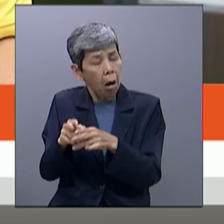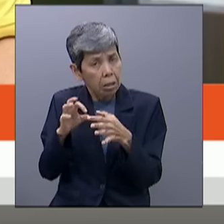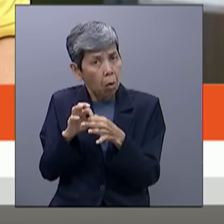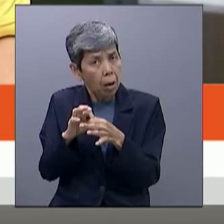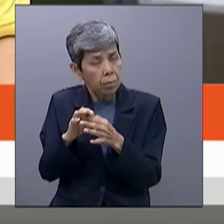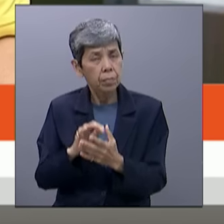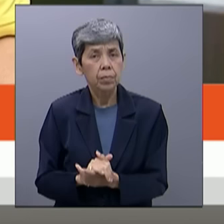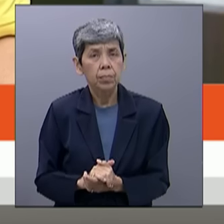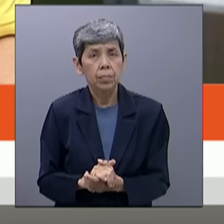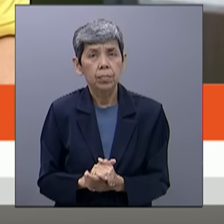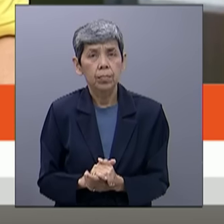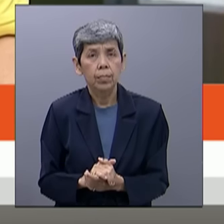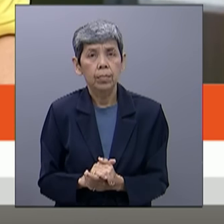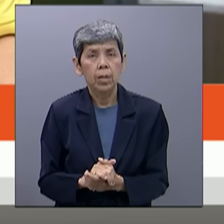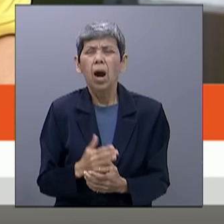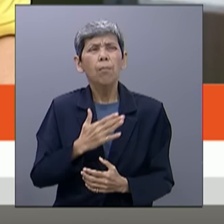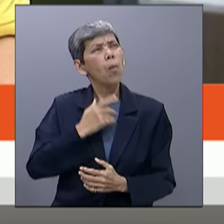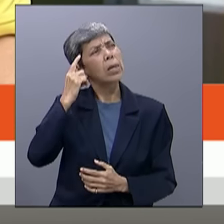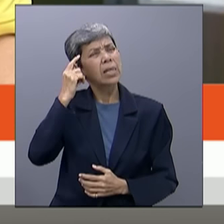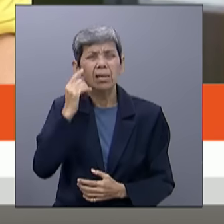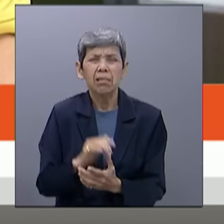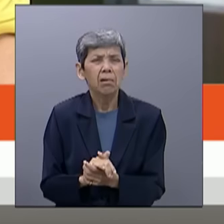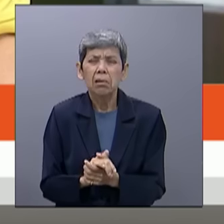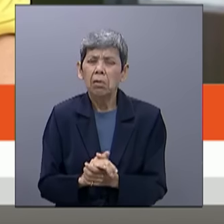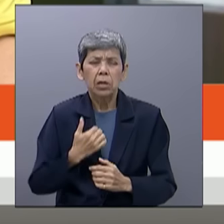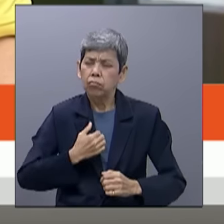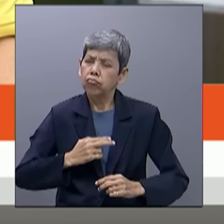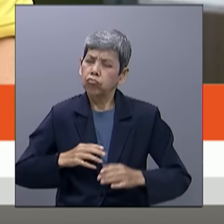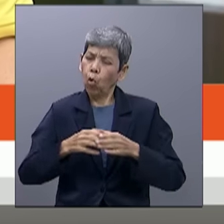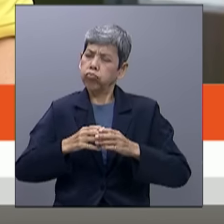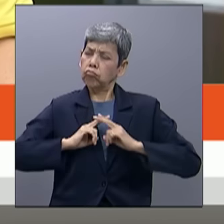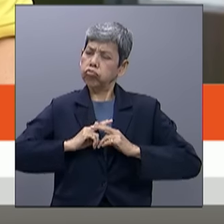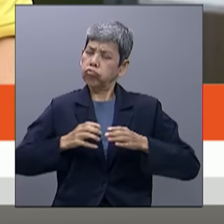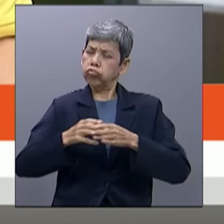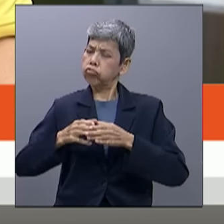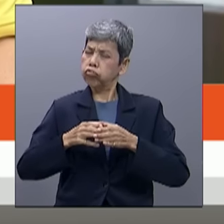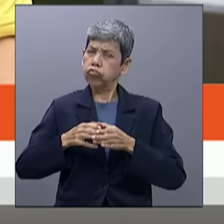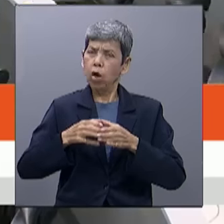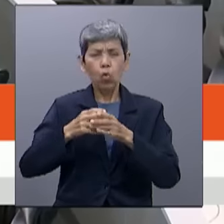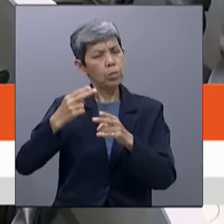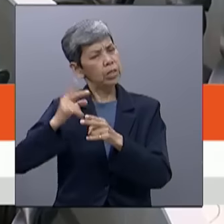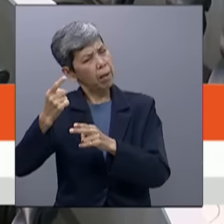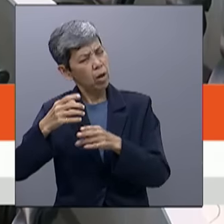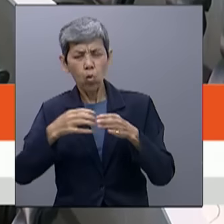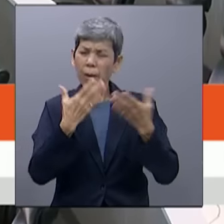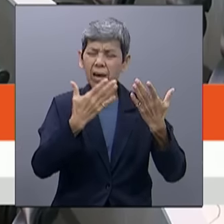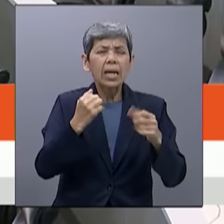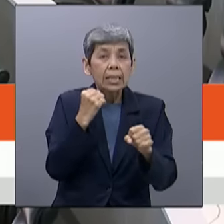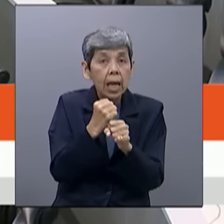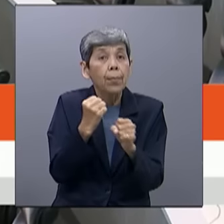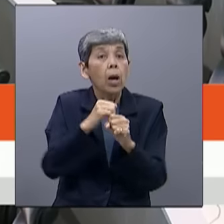ย ์ผมว่าคุณจะอิสระหรือไม่อิสระจะเป็นกลุ่มไหนเนี่ยถึงเวลาทำงานด้วยกัน